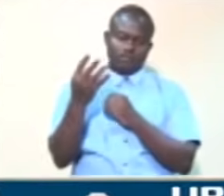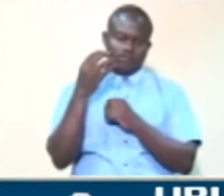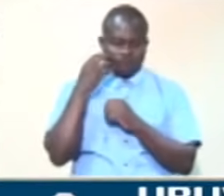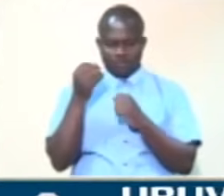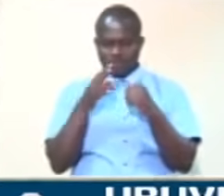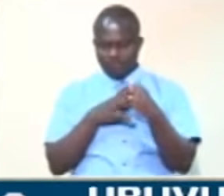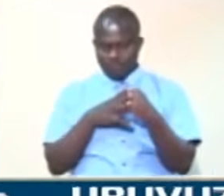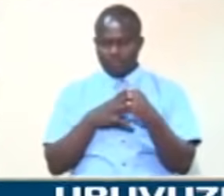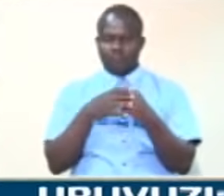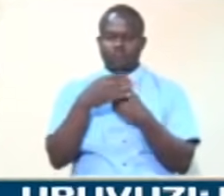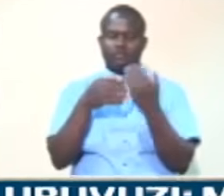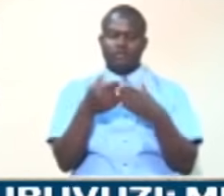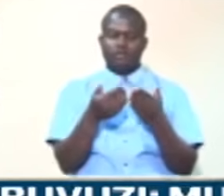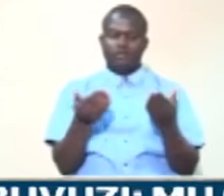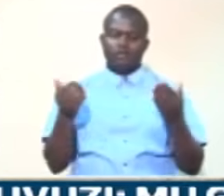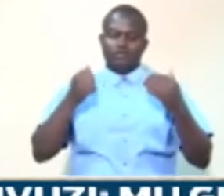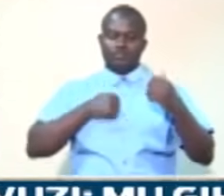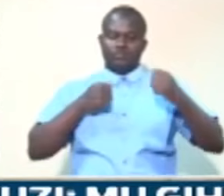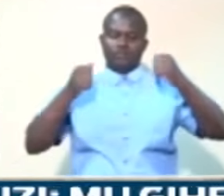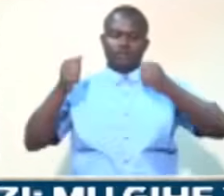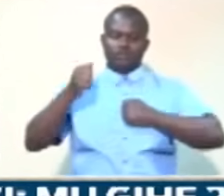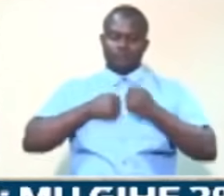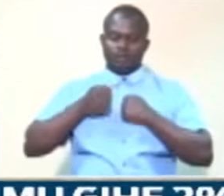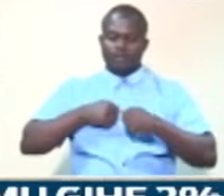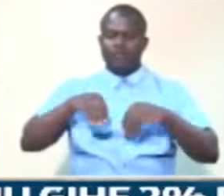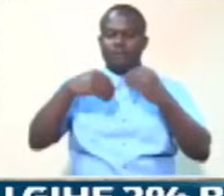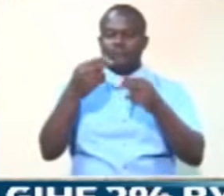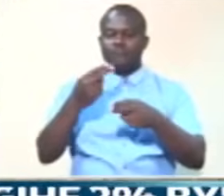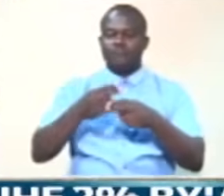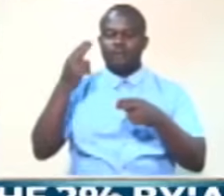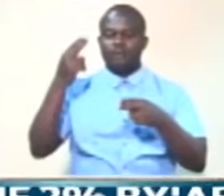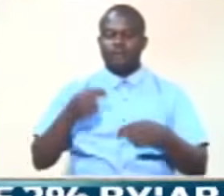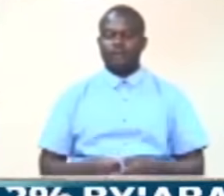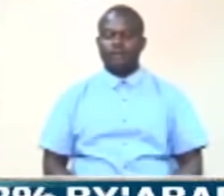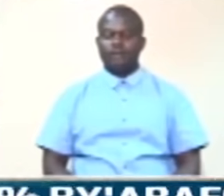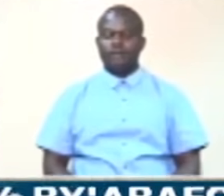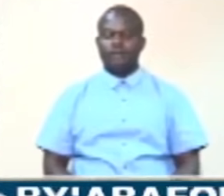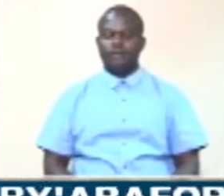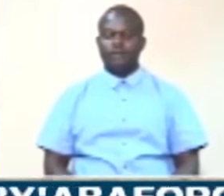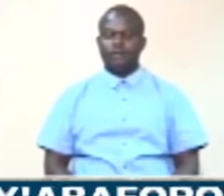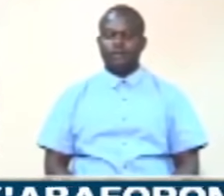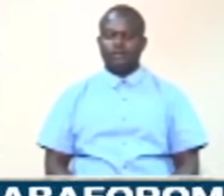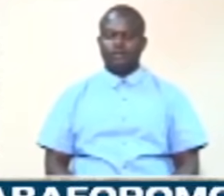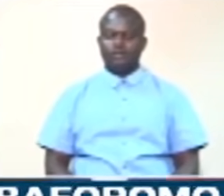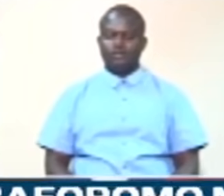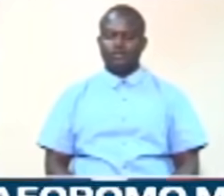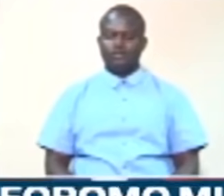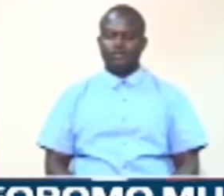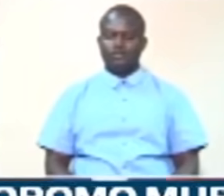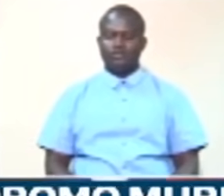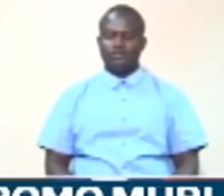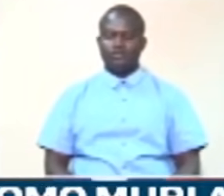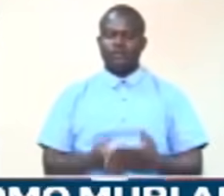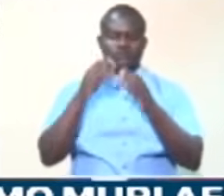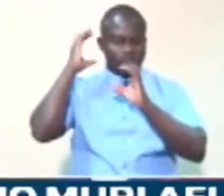kwa 9, aho abana b'ingagi 24 aribo bazahabwa amazina. Jean Claude Mutuyezu, i Kigali.